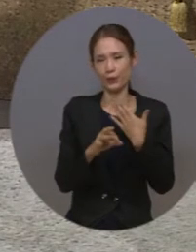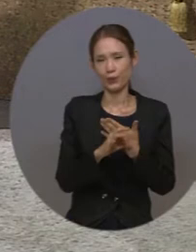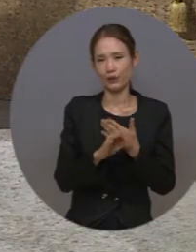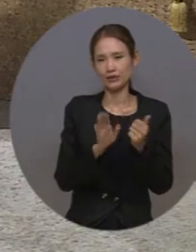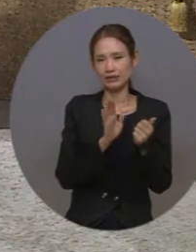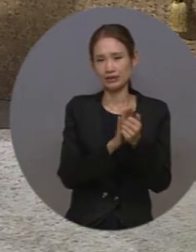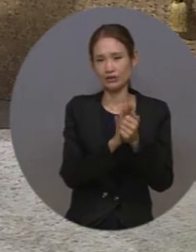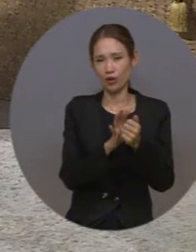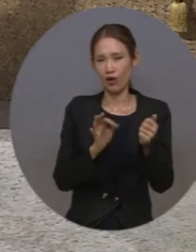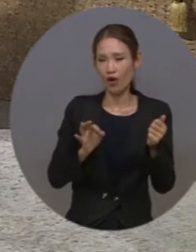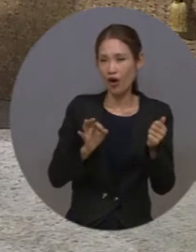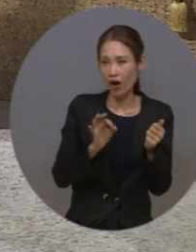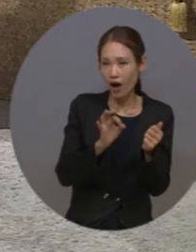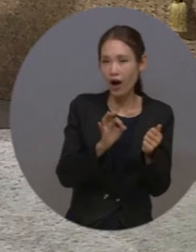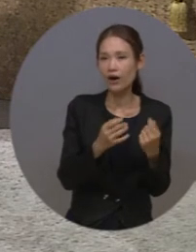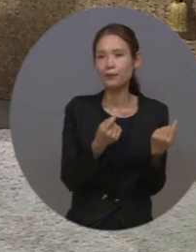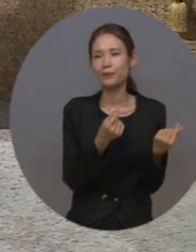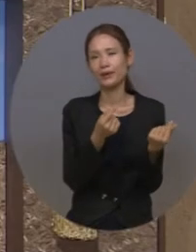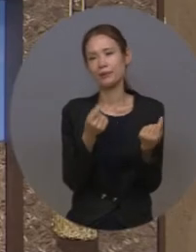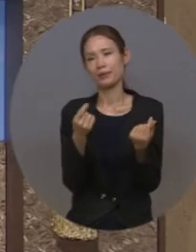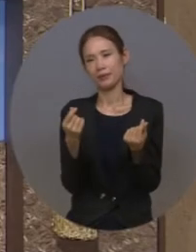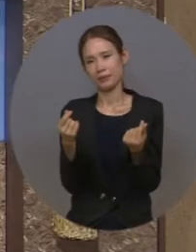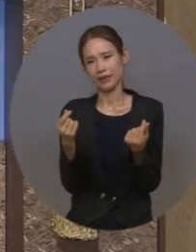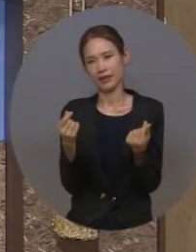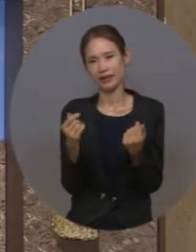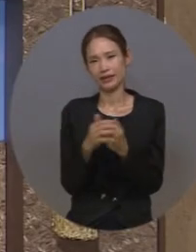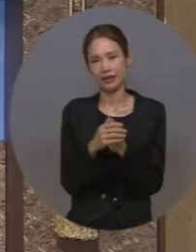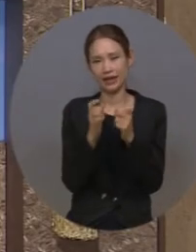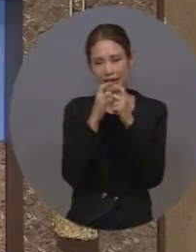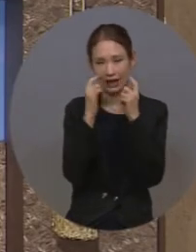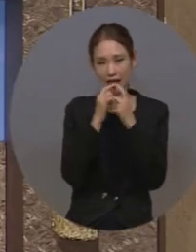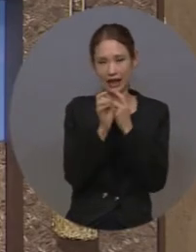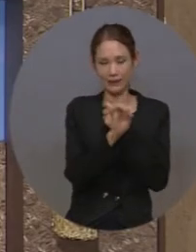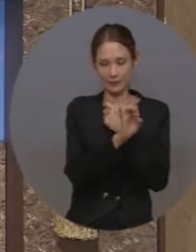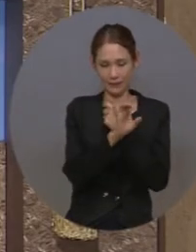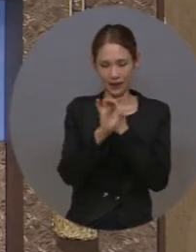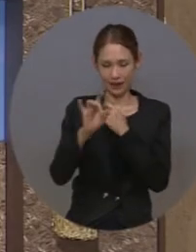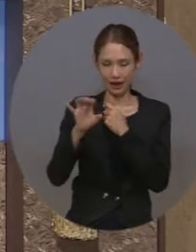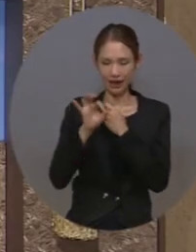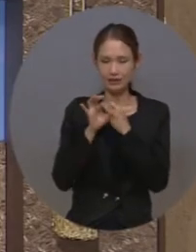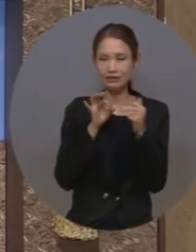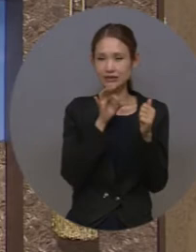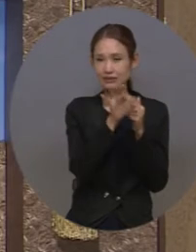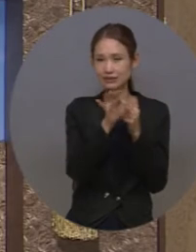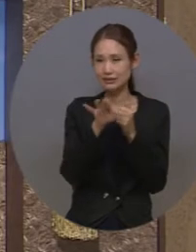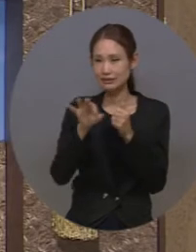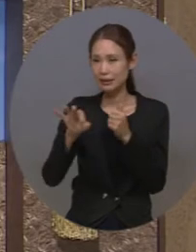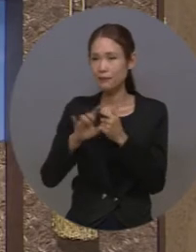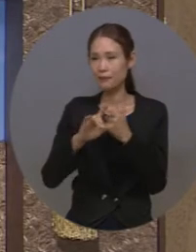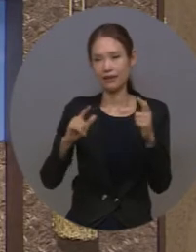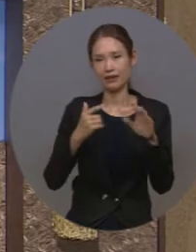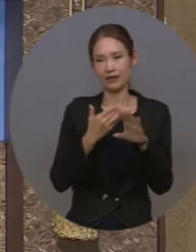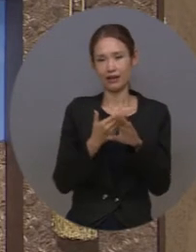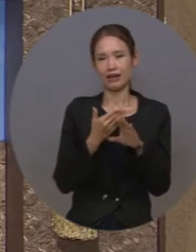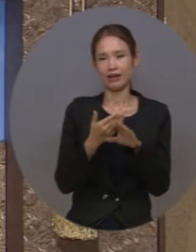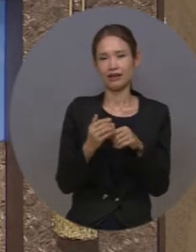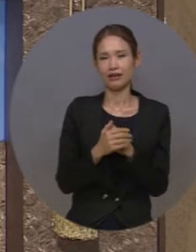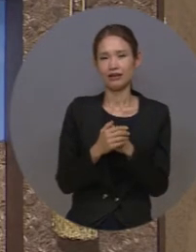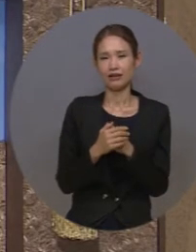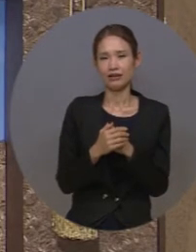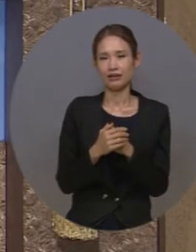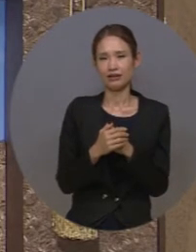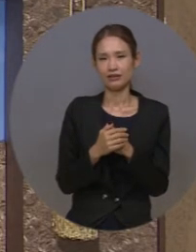금액 자체는 비슷비슷한 예, 수준으로 똑같은데 그것 각자 개인마다 그 지급하는 거는 그렇죠, 그분의 그렇겠죠. 소득에 따라서 틀리기 때문에 그거는